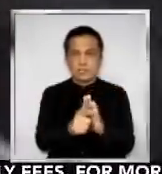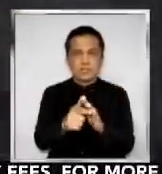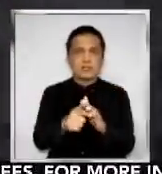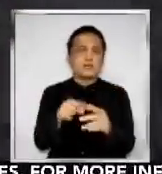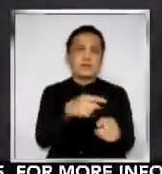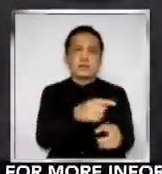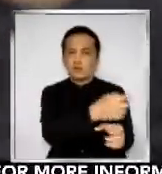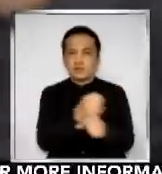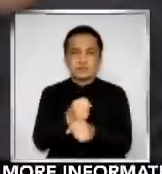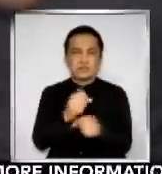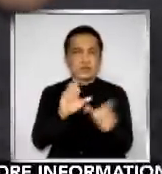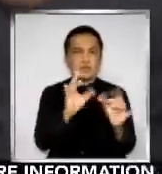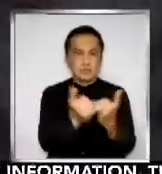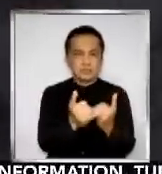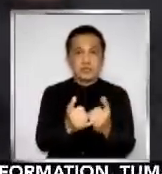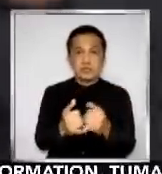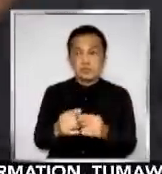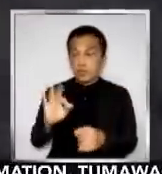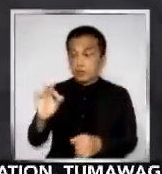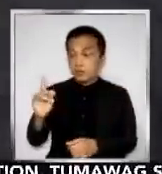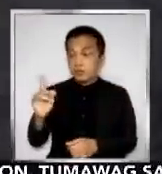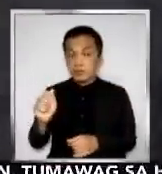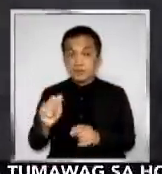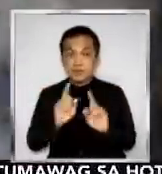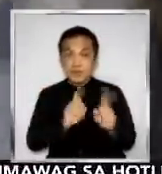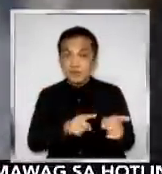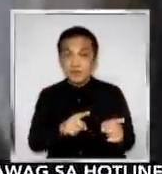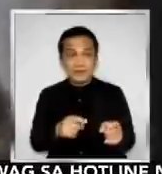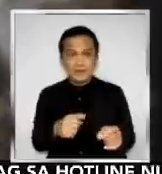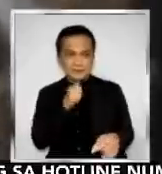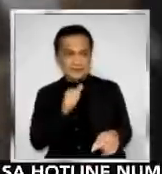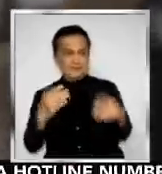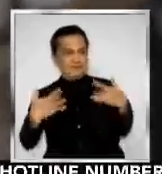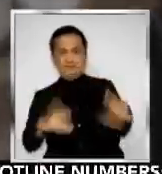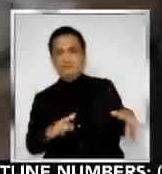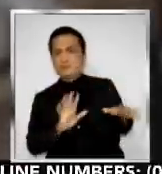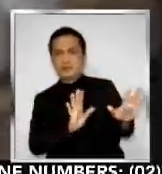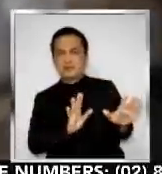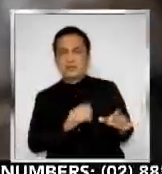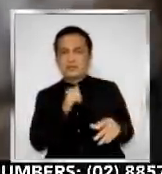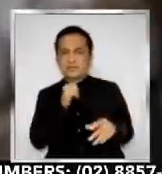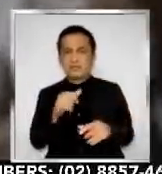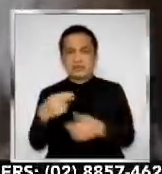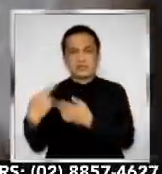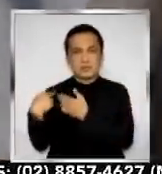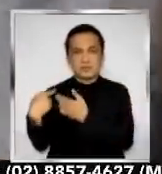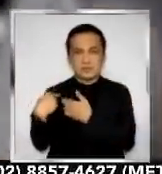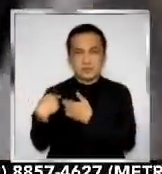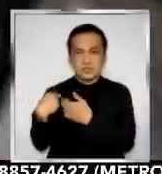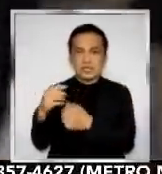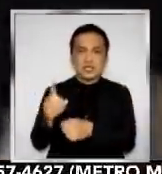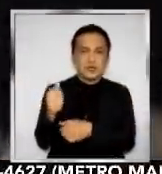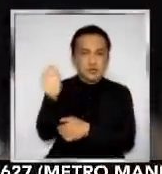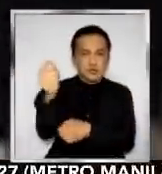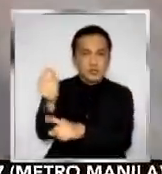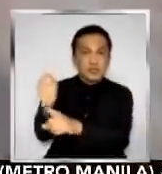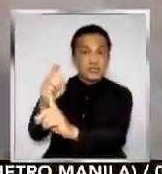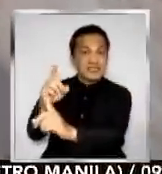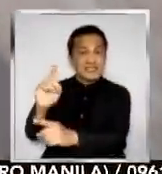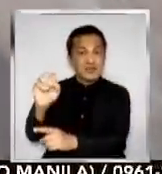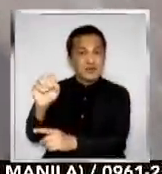hindi sila sangkot sa pagbili at pamamahagi ng mga bakuna. Nasa ilalim daw ito ng programa ng DOH na wala pang tugon sa